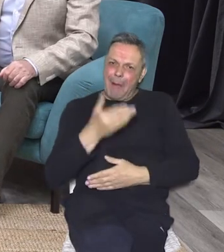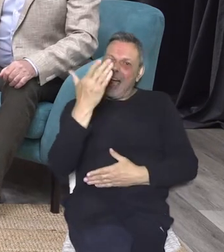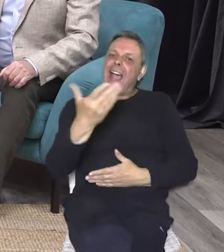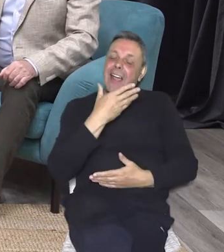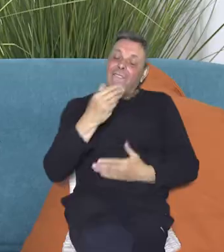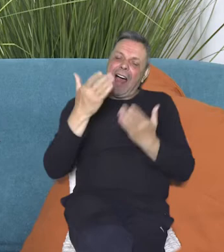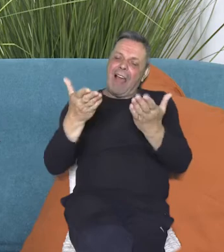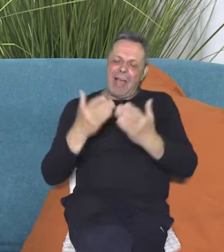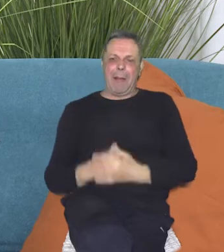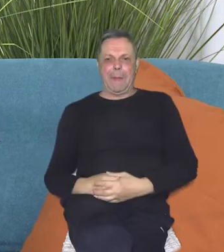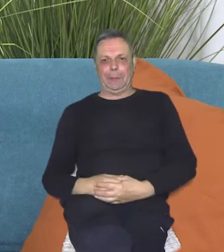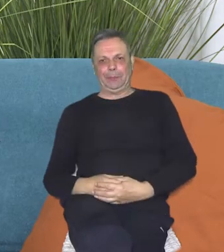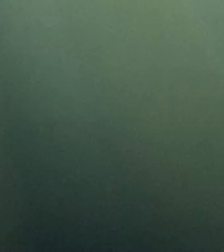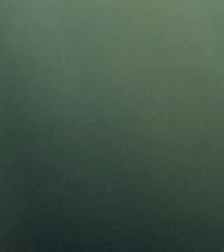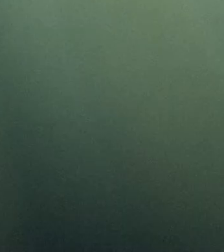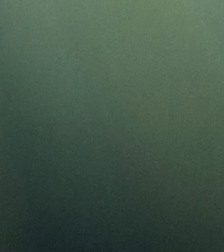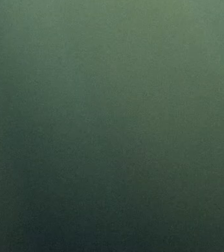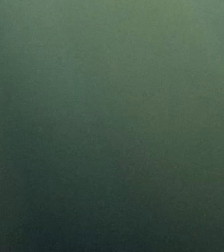lijepa. Hvala vama. Hvala lijepo.